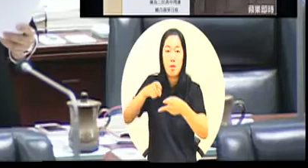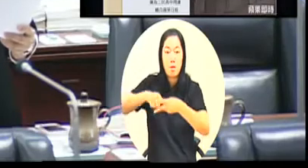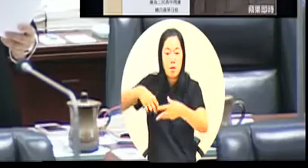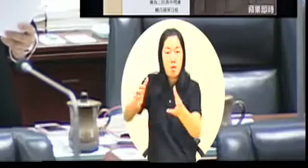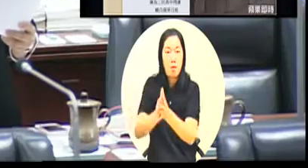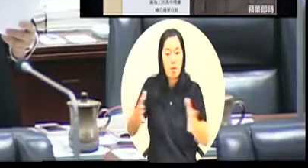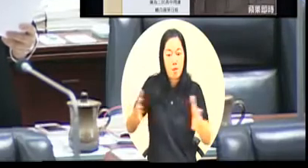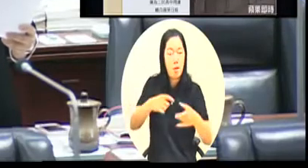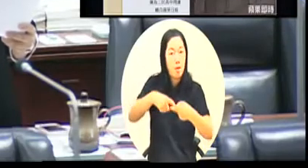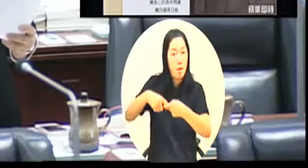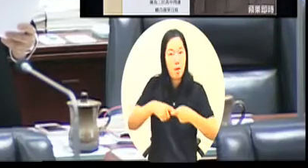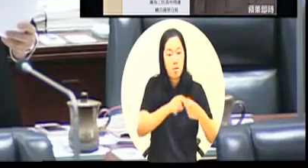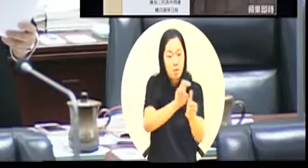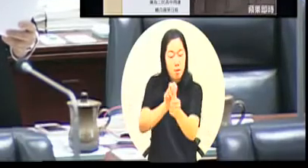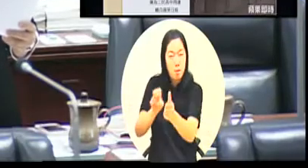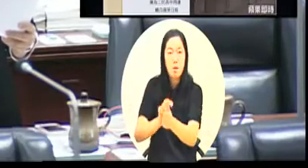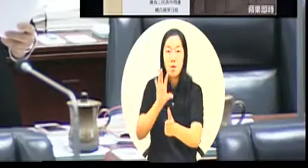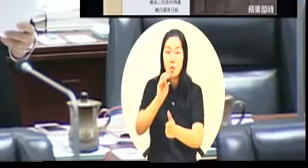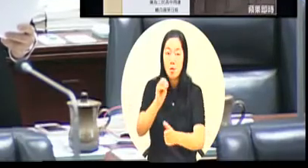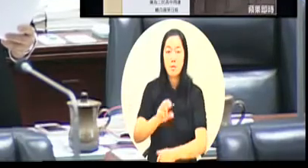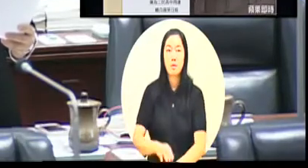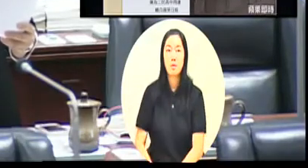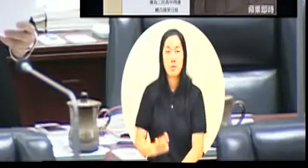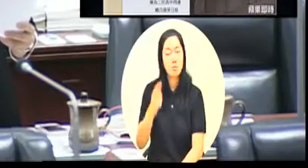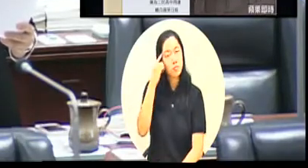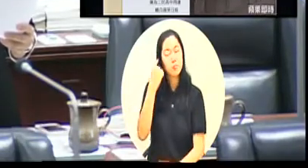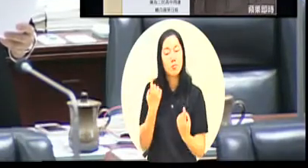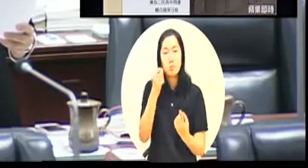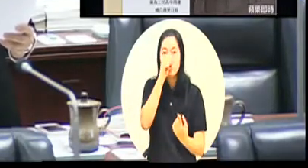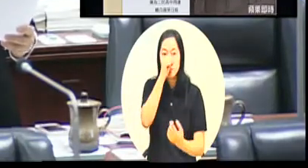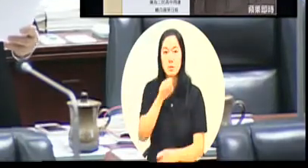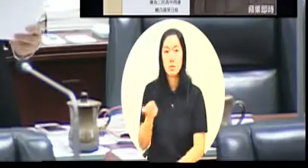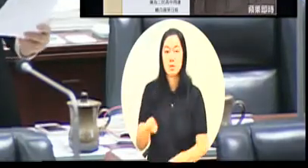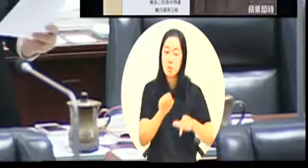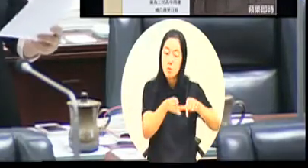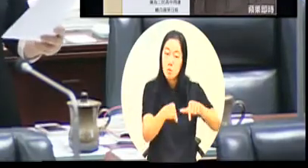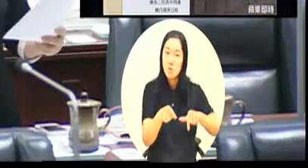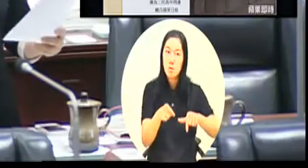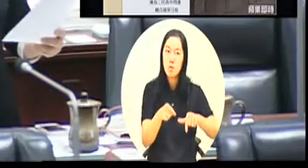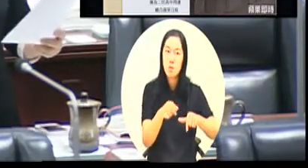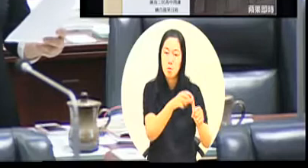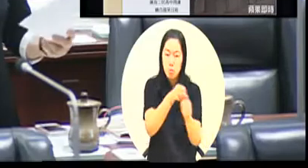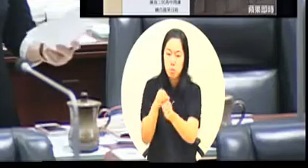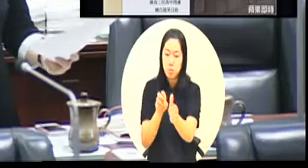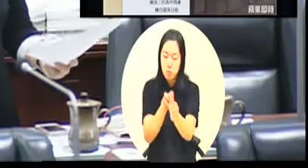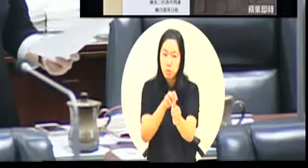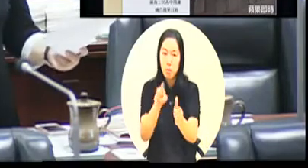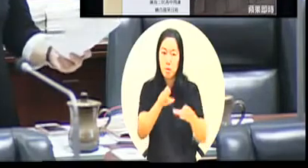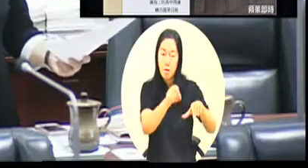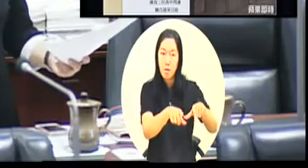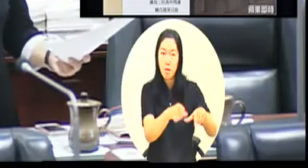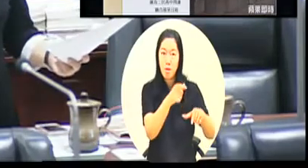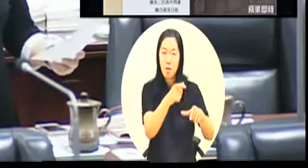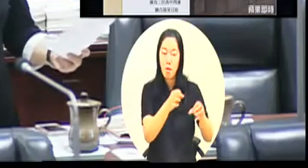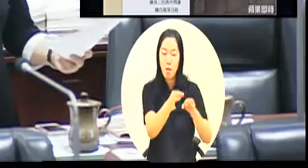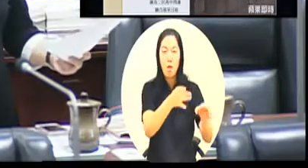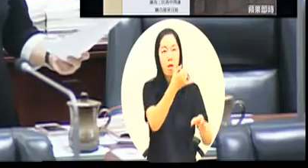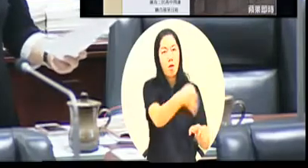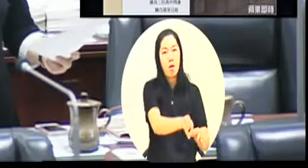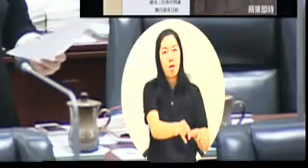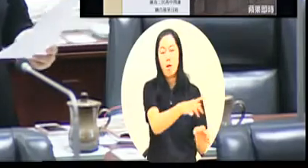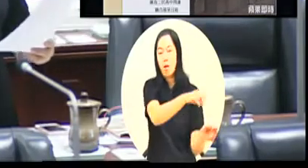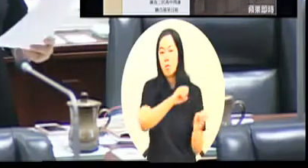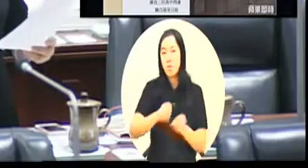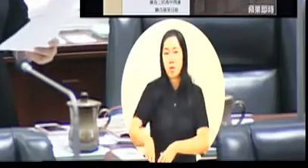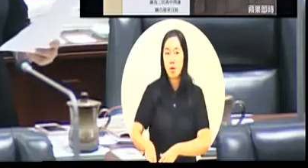合照顾的方式？我觉得会比较好，因为你企业认养有时候，哎，这个企业生意不好了，他不做了，他不要认养了，他放弃